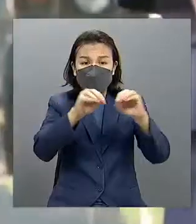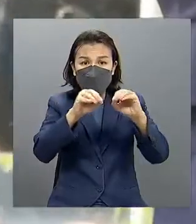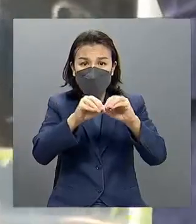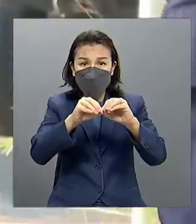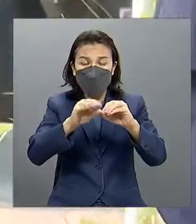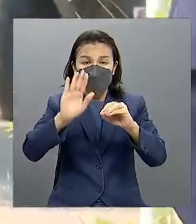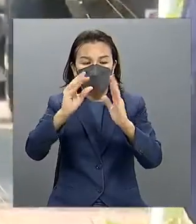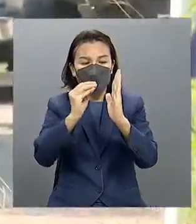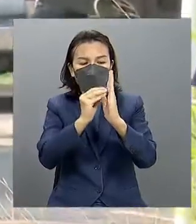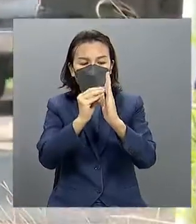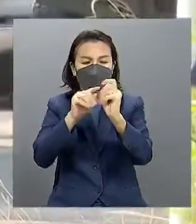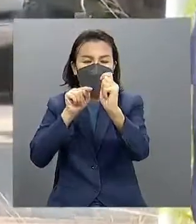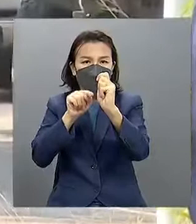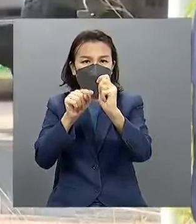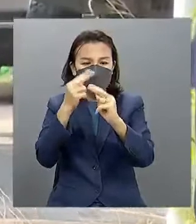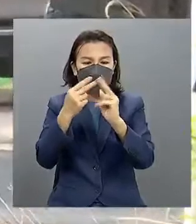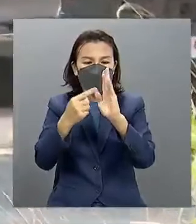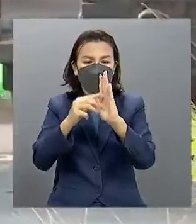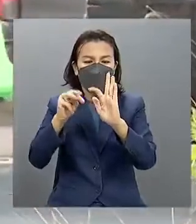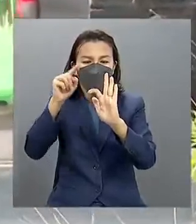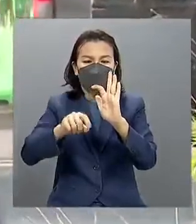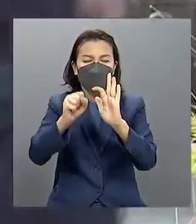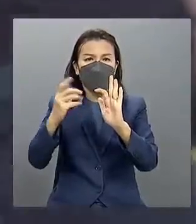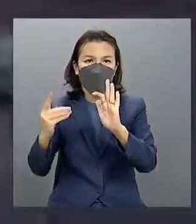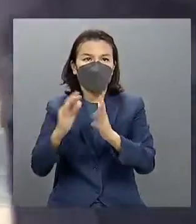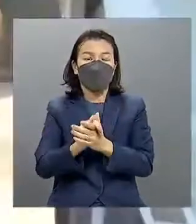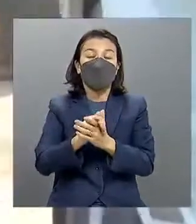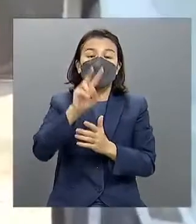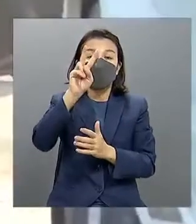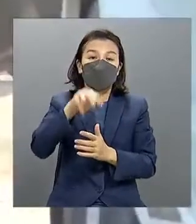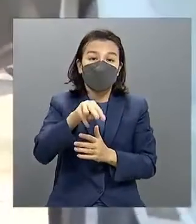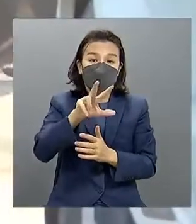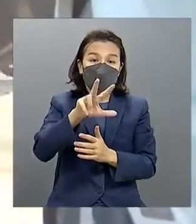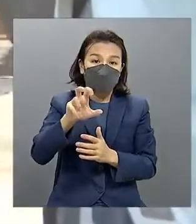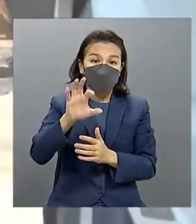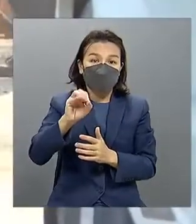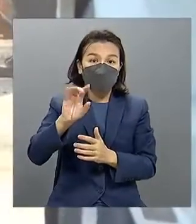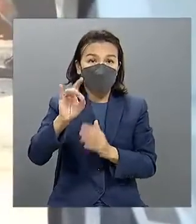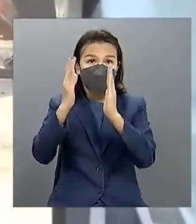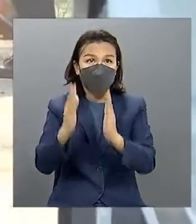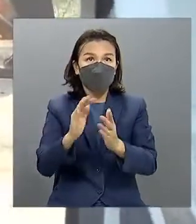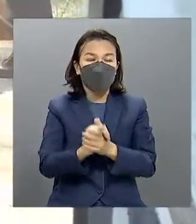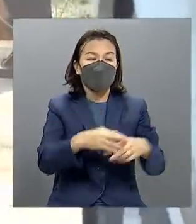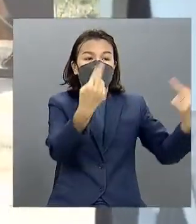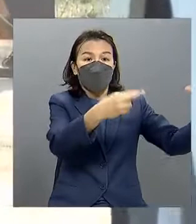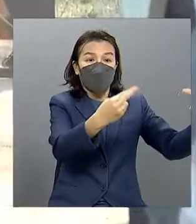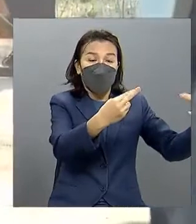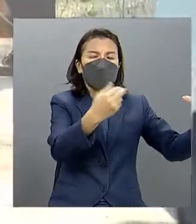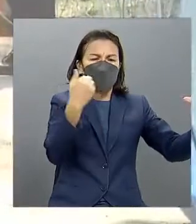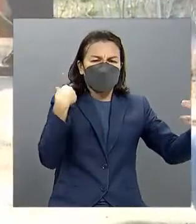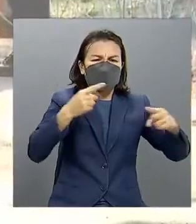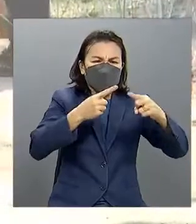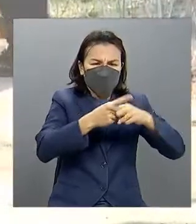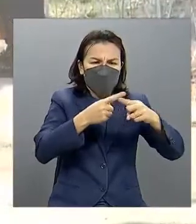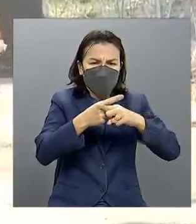แม่สอดนะครับจำนวน2598คนและมีผู้หนีภัยจากการสู้รบนะครับได้รับบาดเจ็บเล็กน้อยจากสถานการณ์